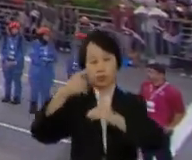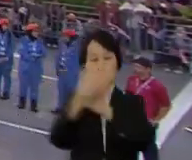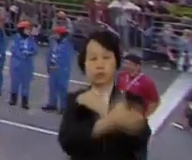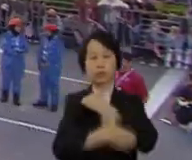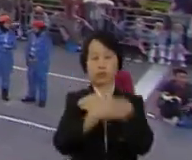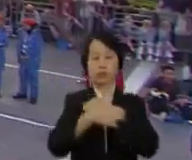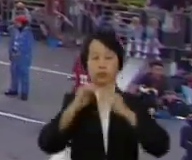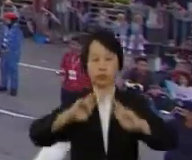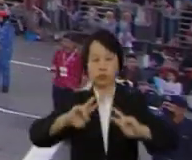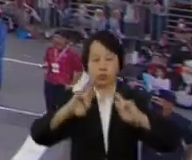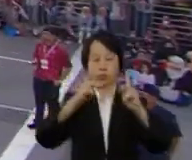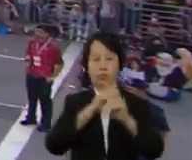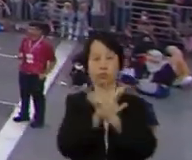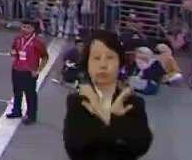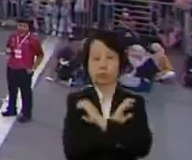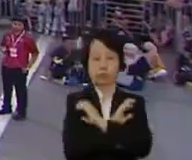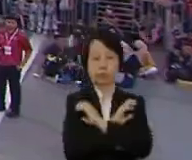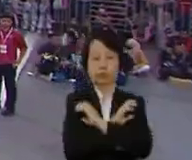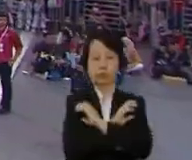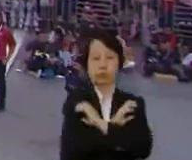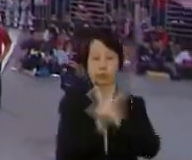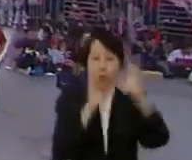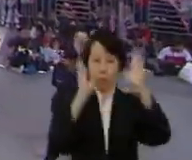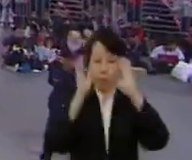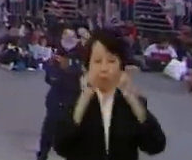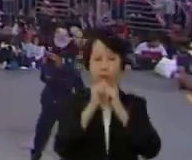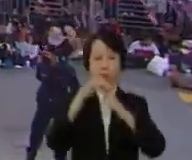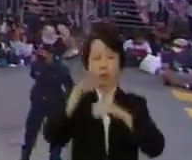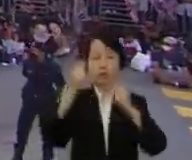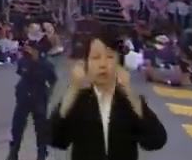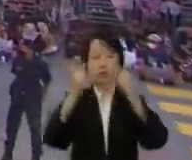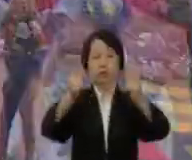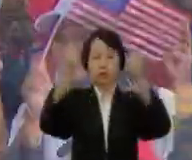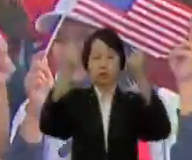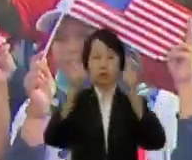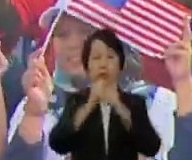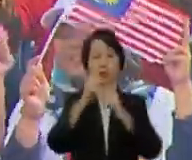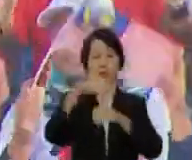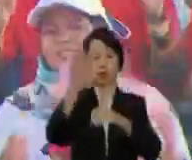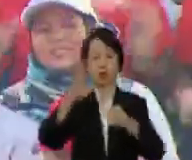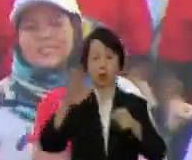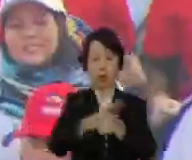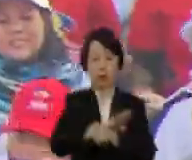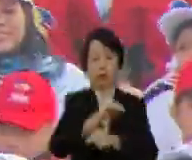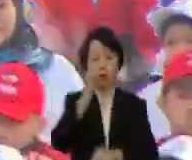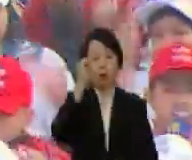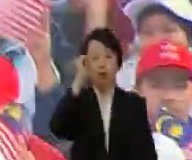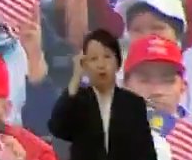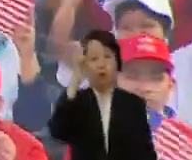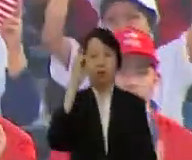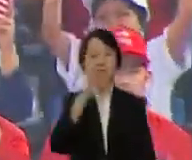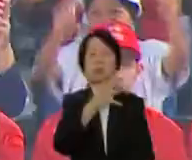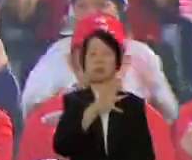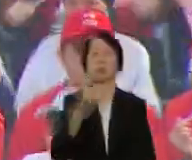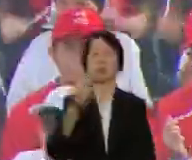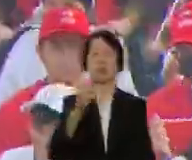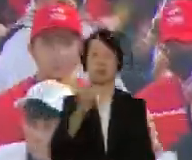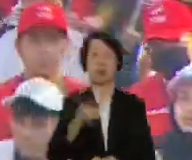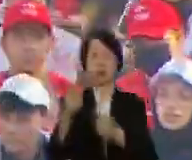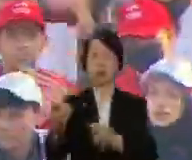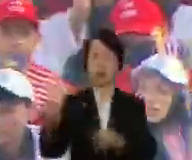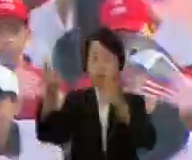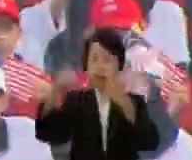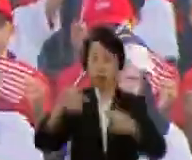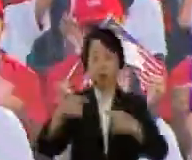dan meningkatkan rasa cinta terhadap tanah air dengan lebih cepat, dengan lebih penuh penghayatan. Dan yang datang